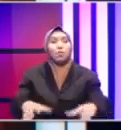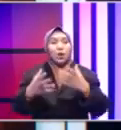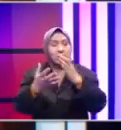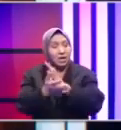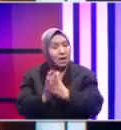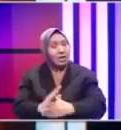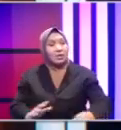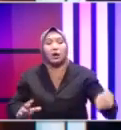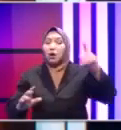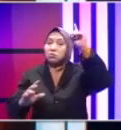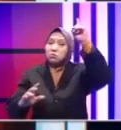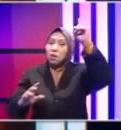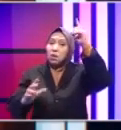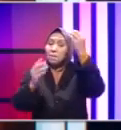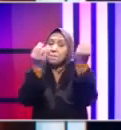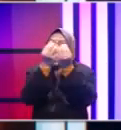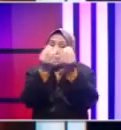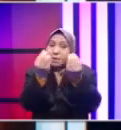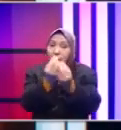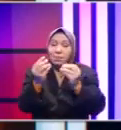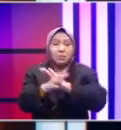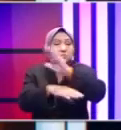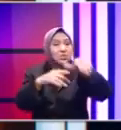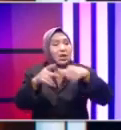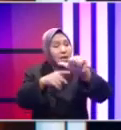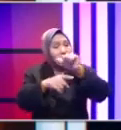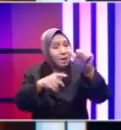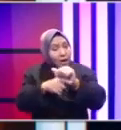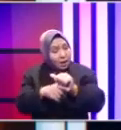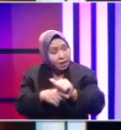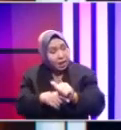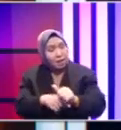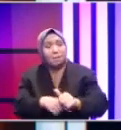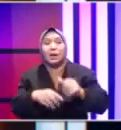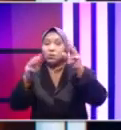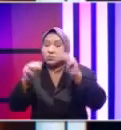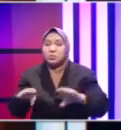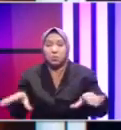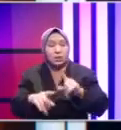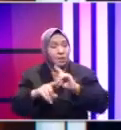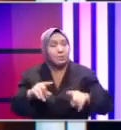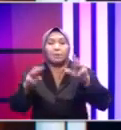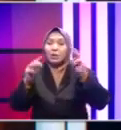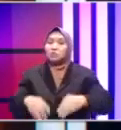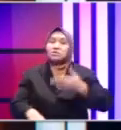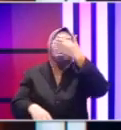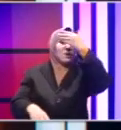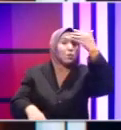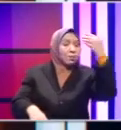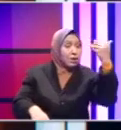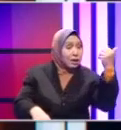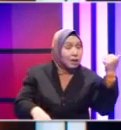Melik Allah menghitung segalanya amalan yang mereka buat tetapi mereka melupakannya Wow